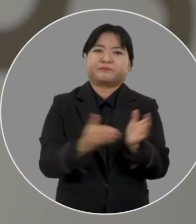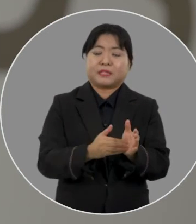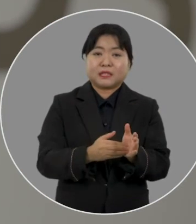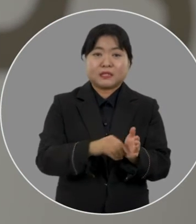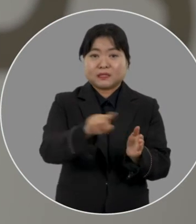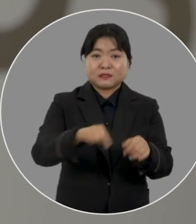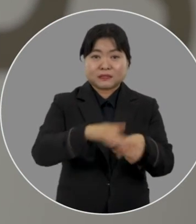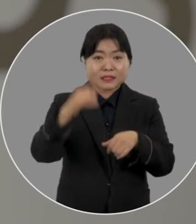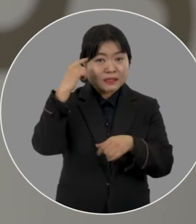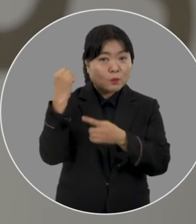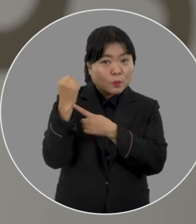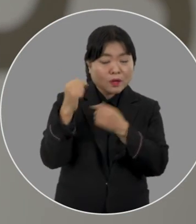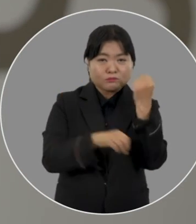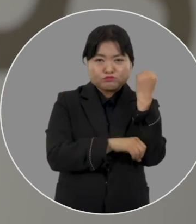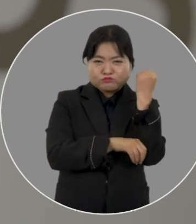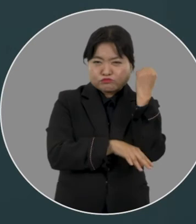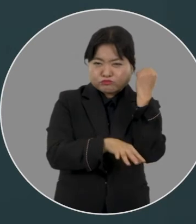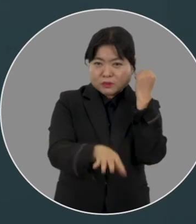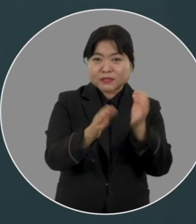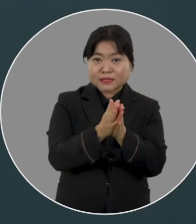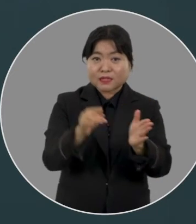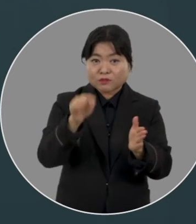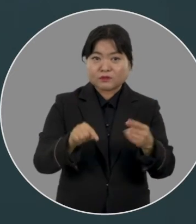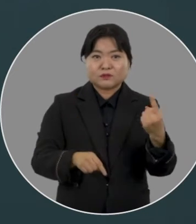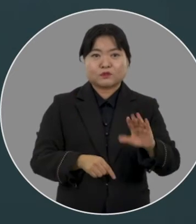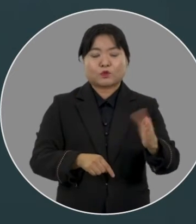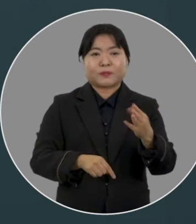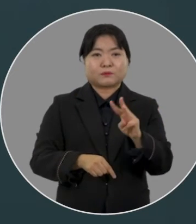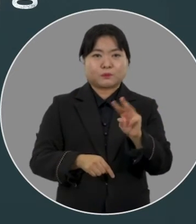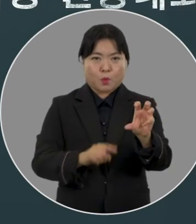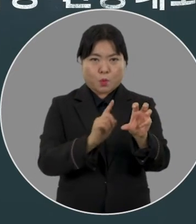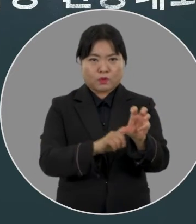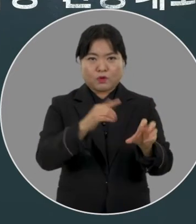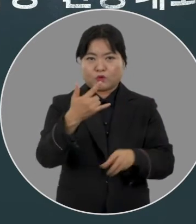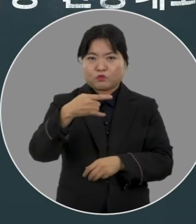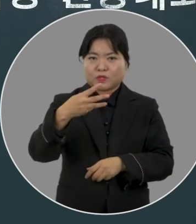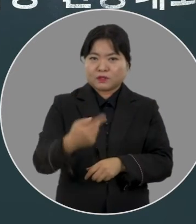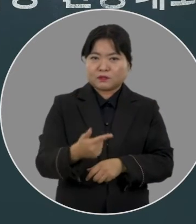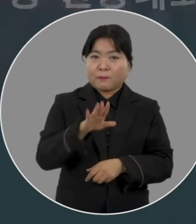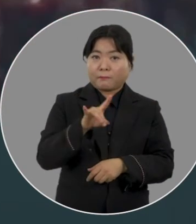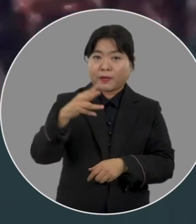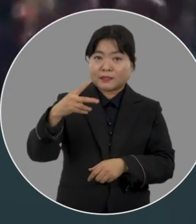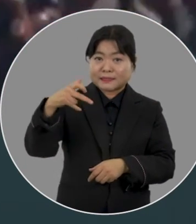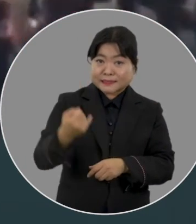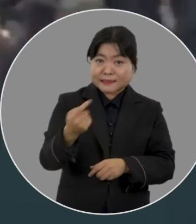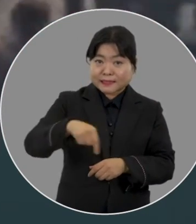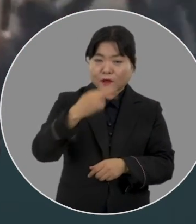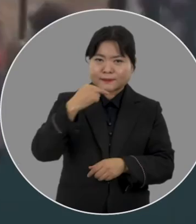사고가 뿌리내리기 시작했던 것은 1935년 뉘른베르크에서